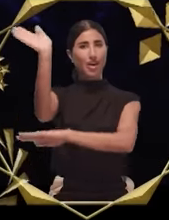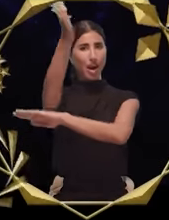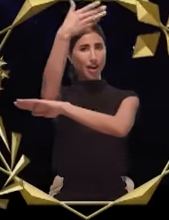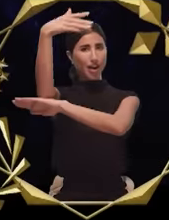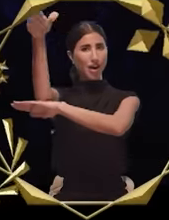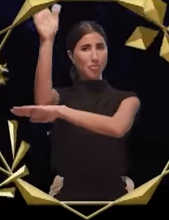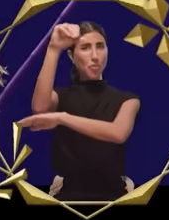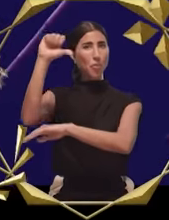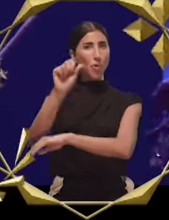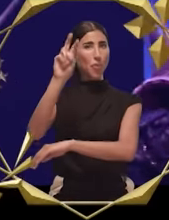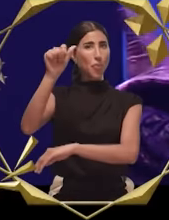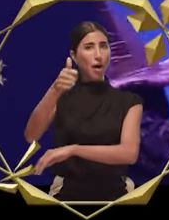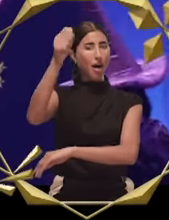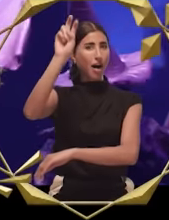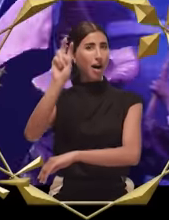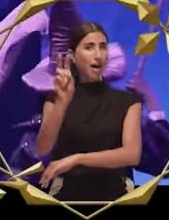ترفع أعلام